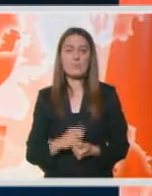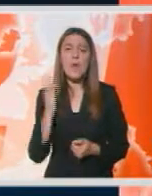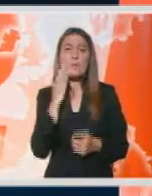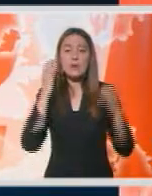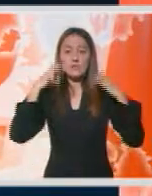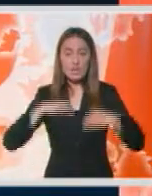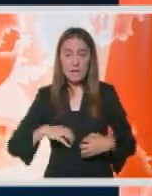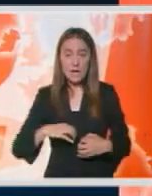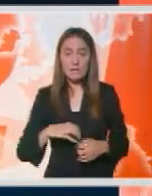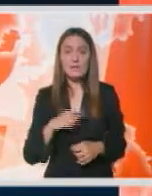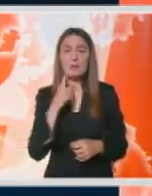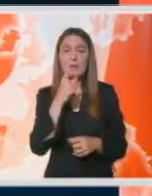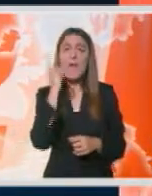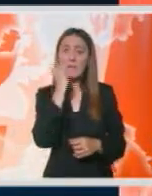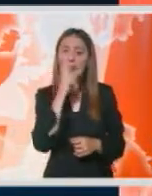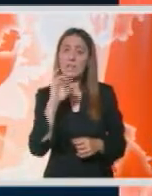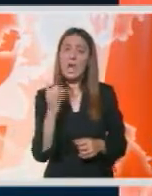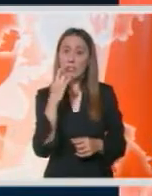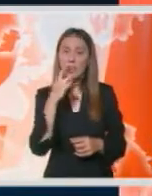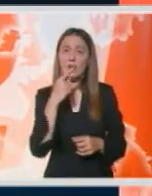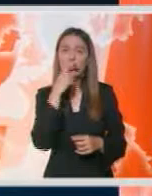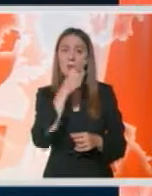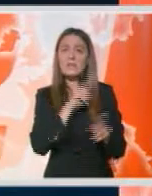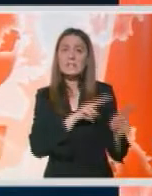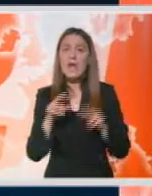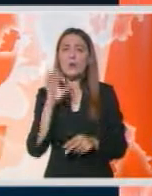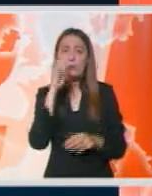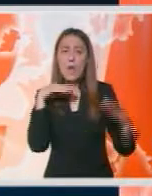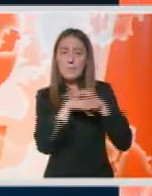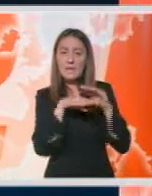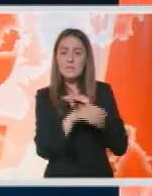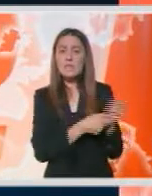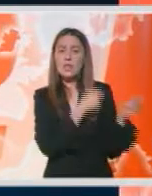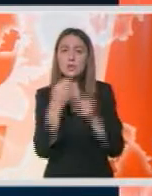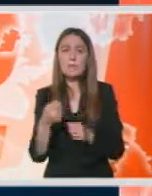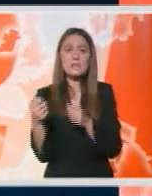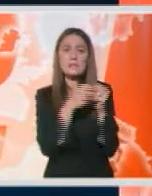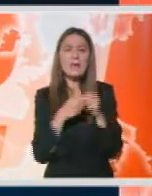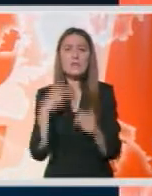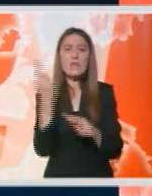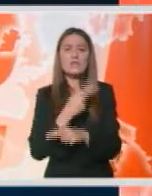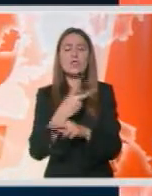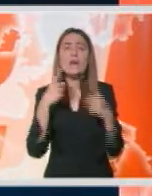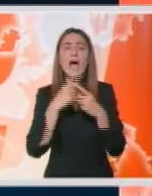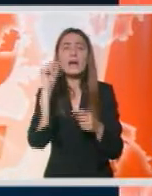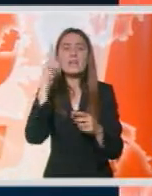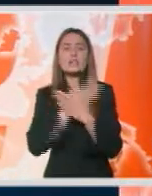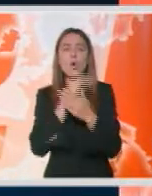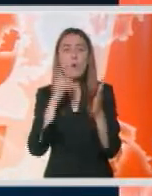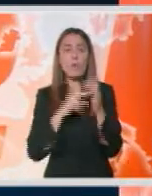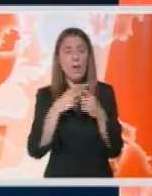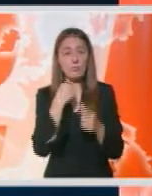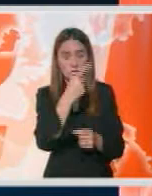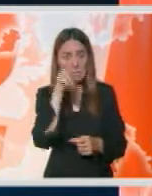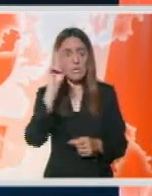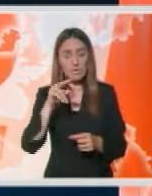Američki predsjednik Barack Obama kritikovao je kontroverzni zakon o imigraciji donet u saveznoj državi Arizona i upozorio na